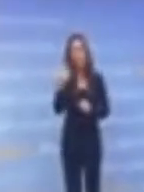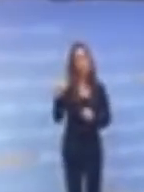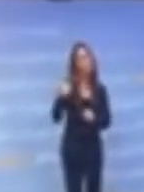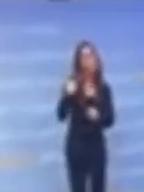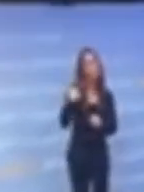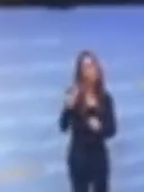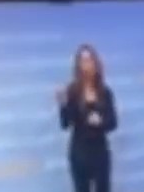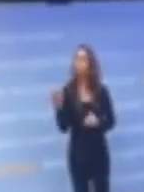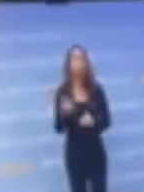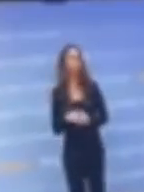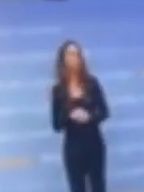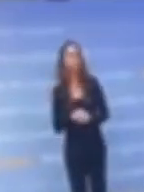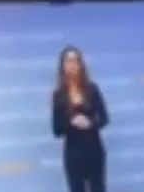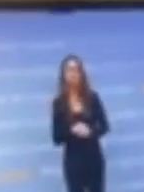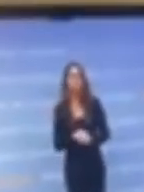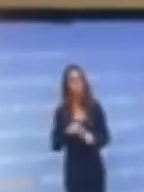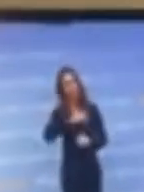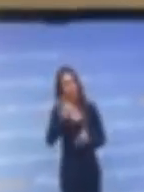Ik had niet tegen jou, dat hoor.